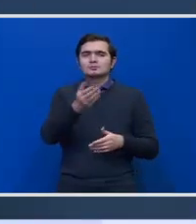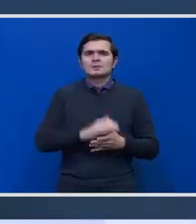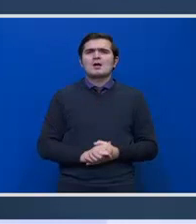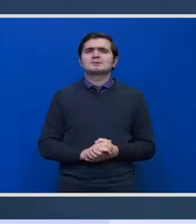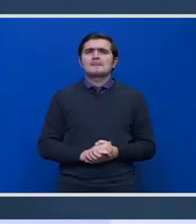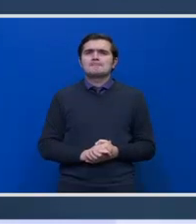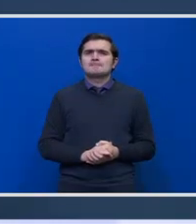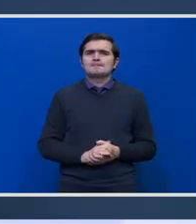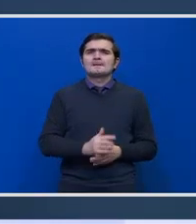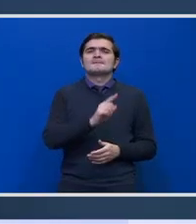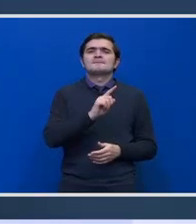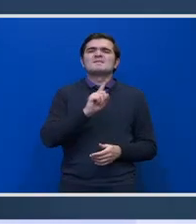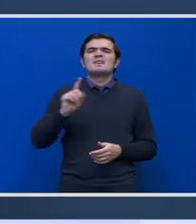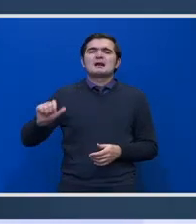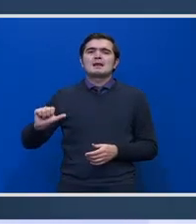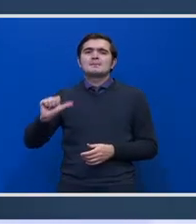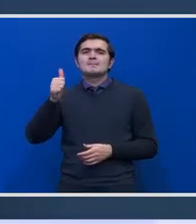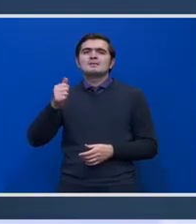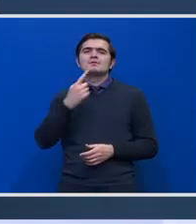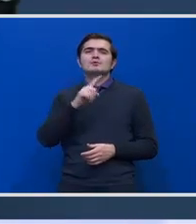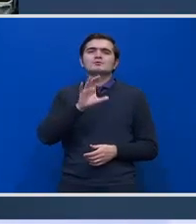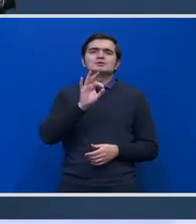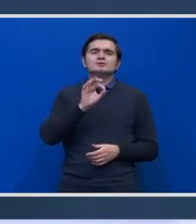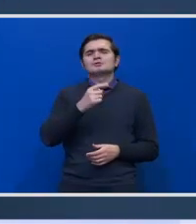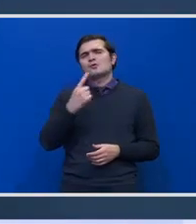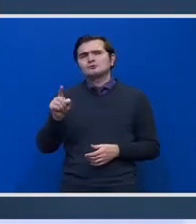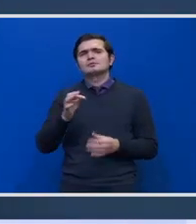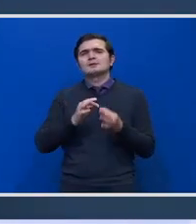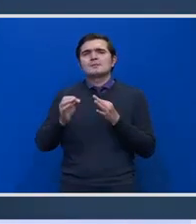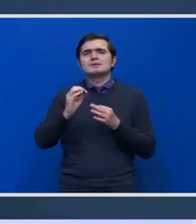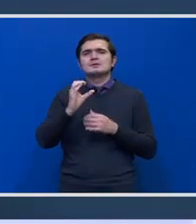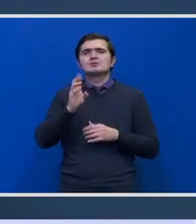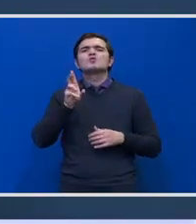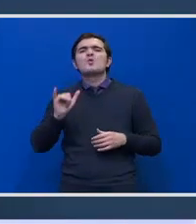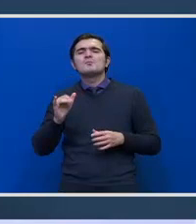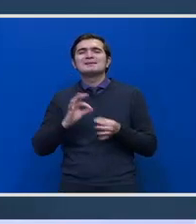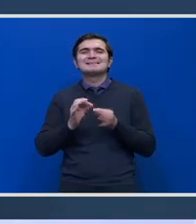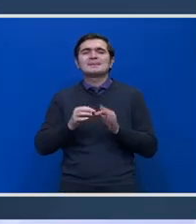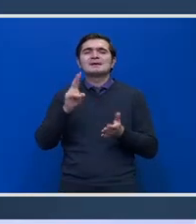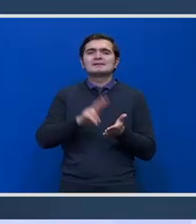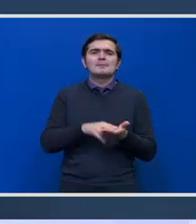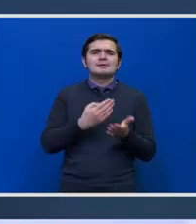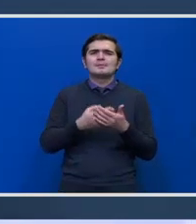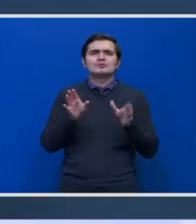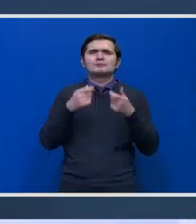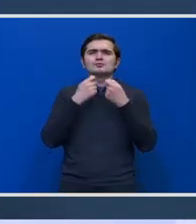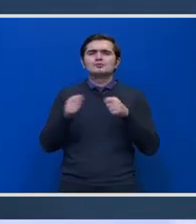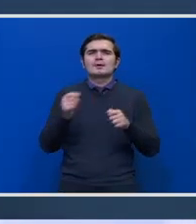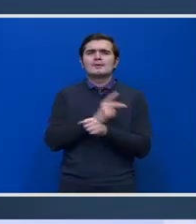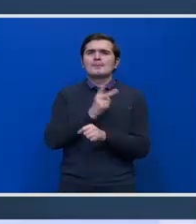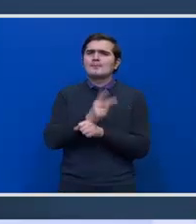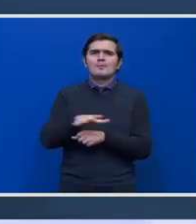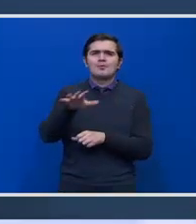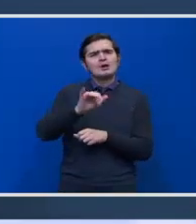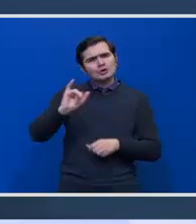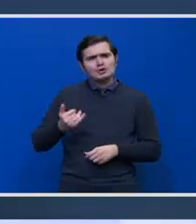dintre primii 150 de metri cub sau primii 100 de metri cub sau cum spuneați, ar însemna că se aplică pentru absolut toată populația